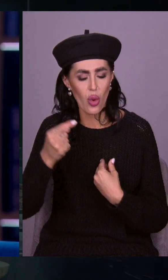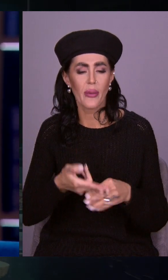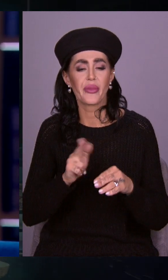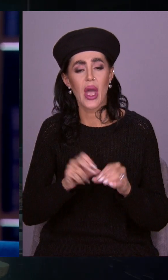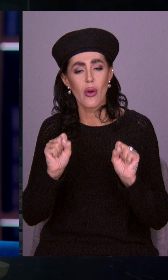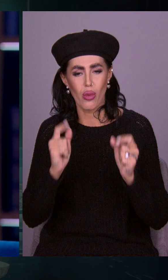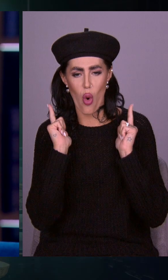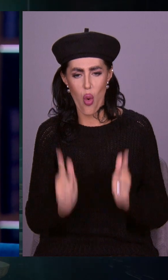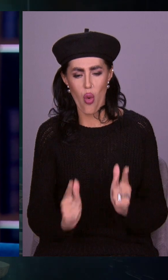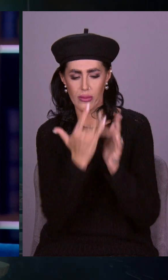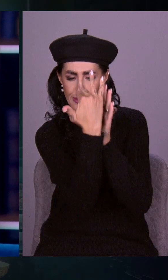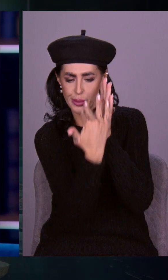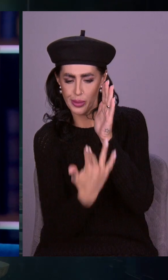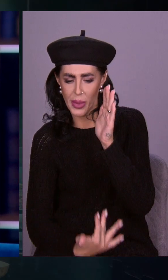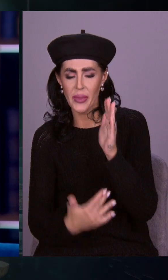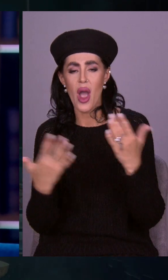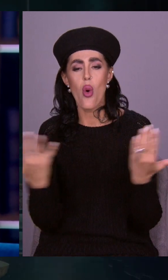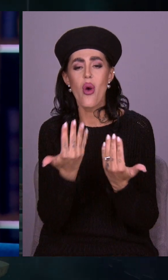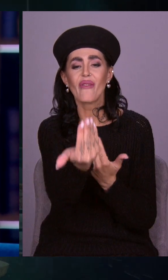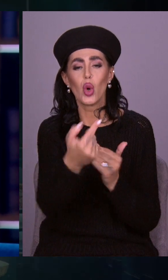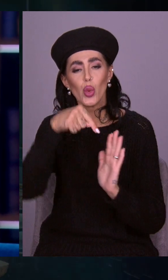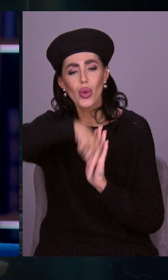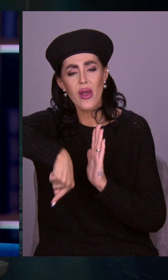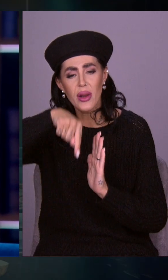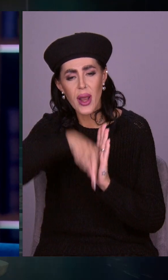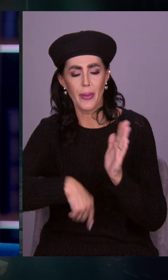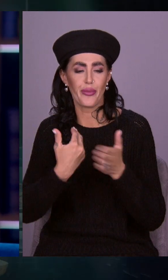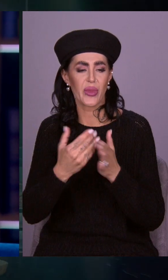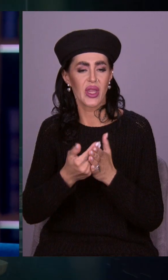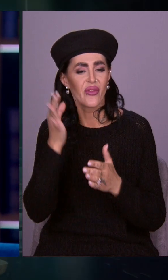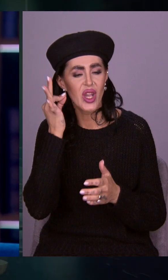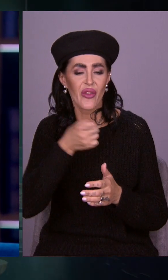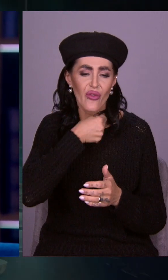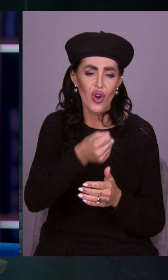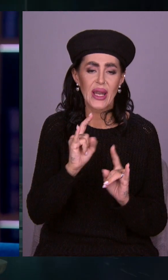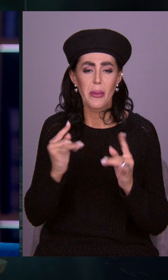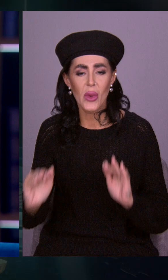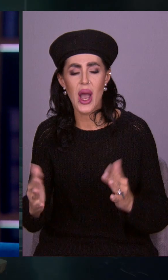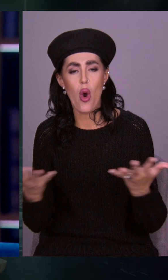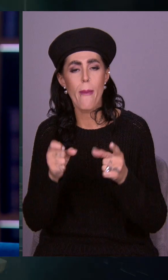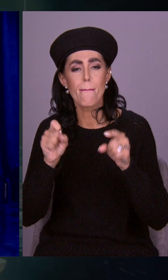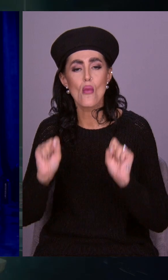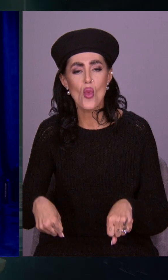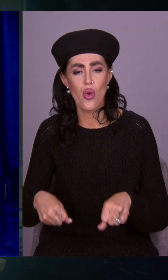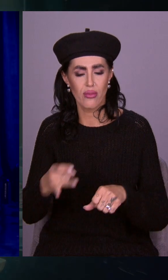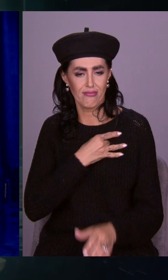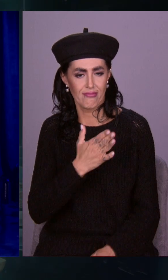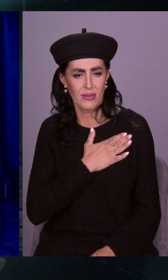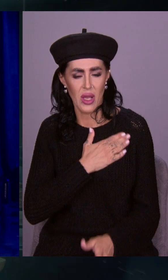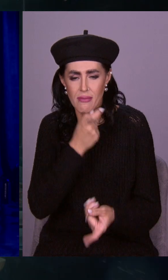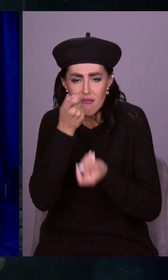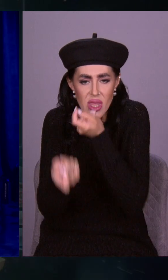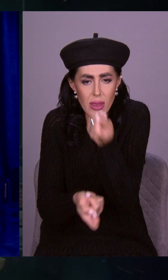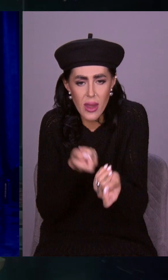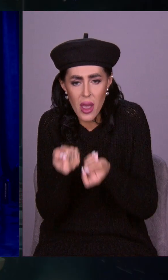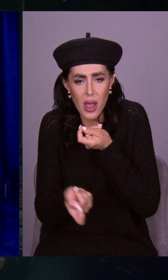чітко прописані параметри. Тобто вік, стать, кількість дітей, яких ти можеш всиновити. І чого собі, ми хотіли...